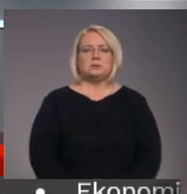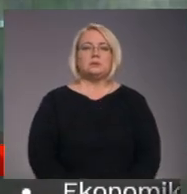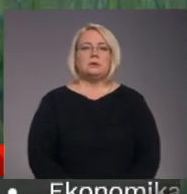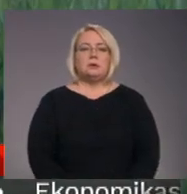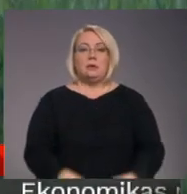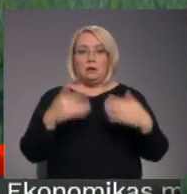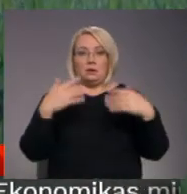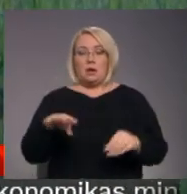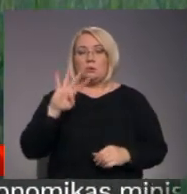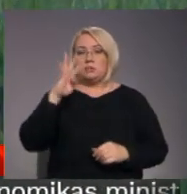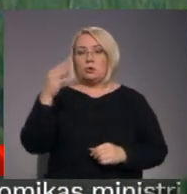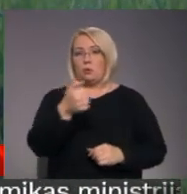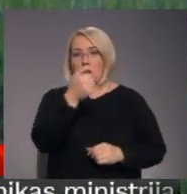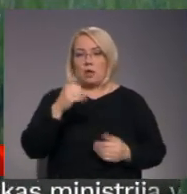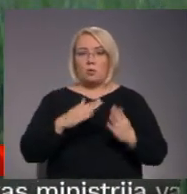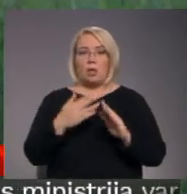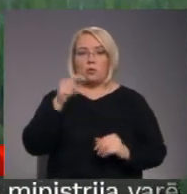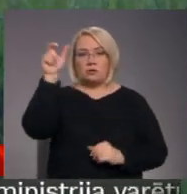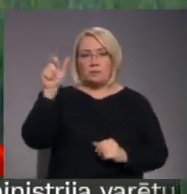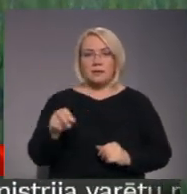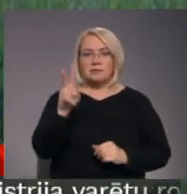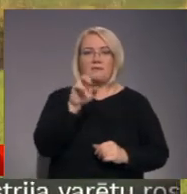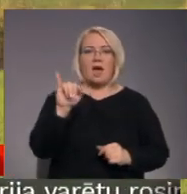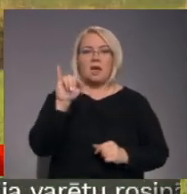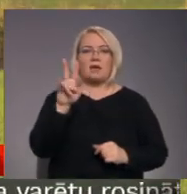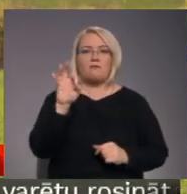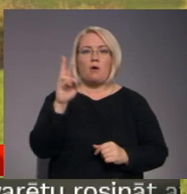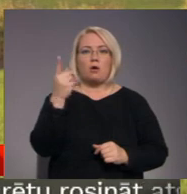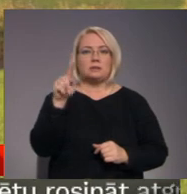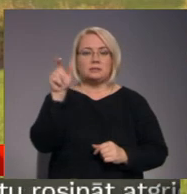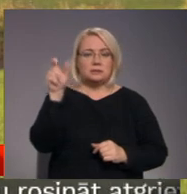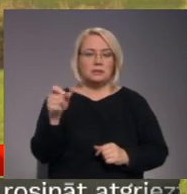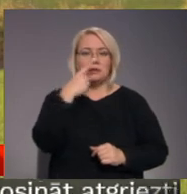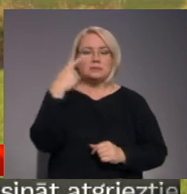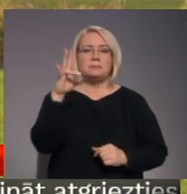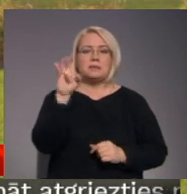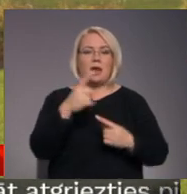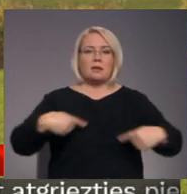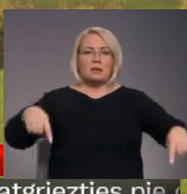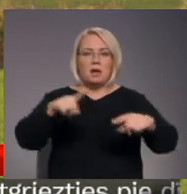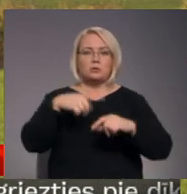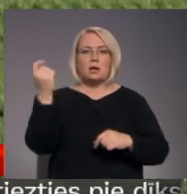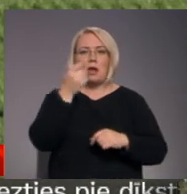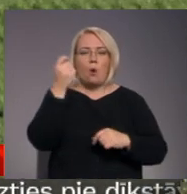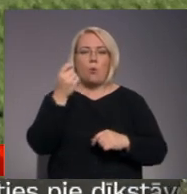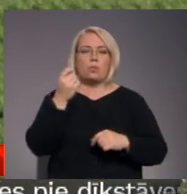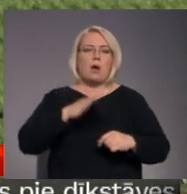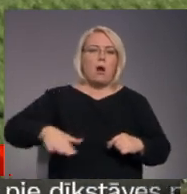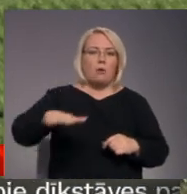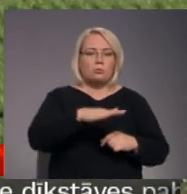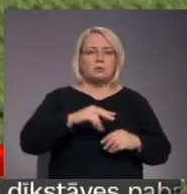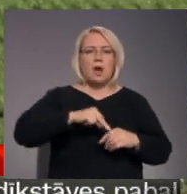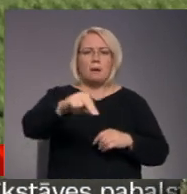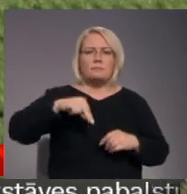Jau ceturto gadu lauksaimnieks Kaspars Vaivots savus aptveni 100 hektārus plašos graudaugu laukus rezeknes nodā